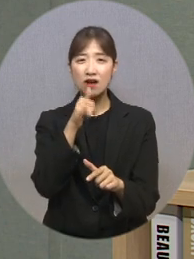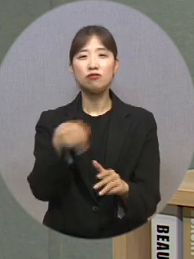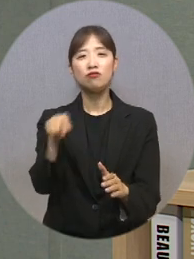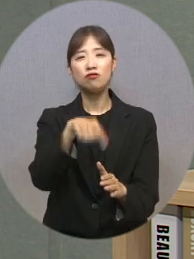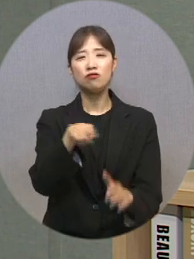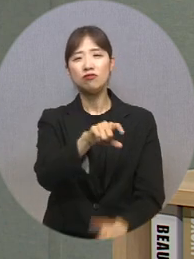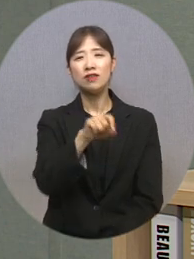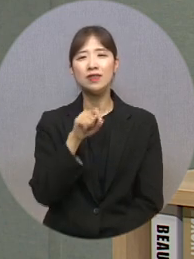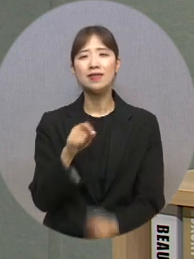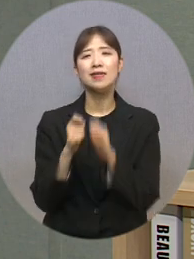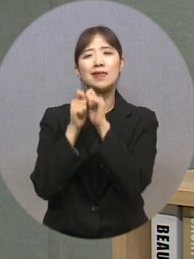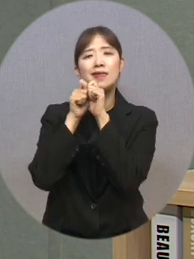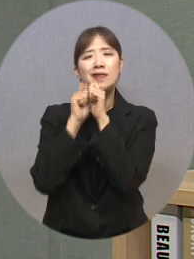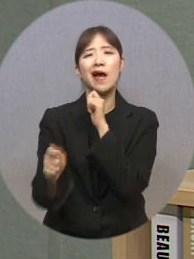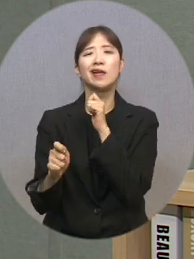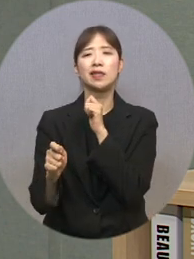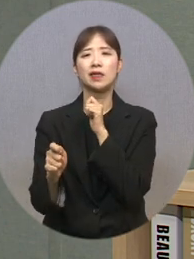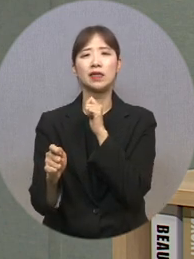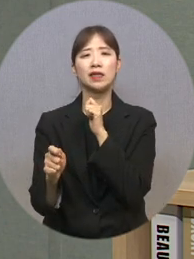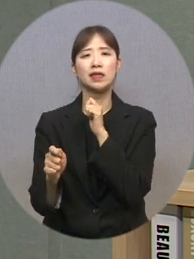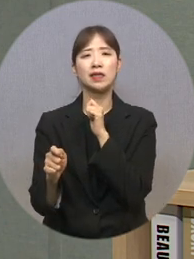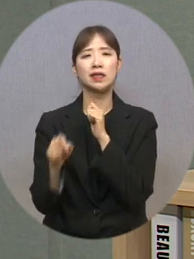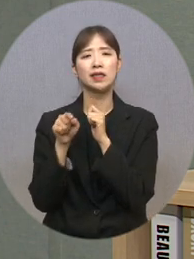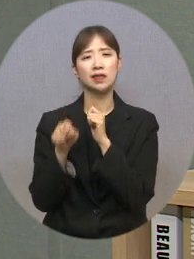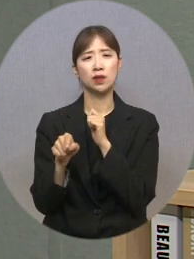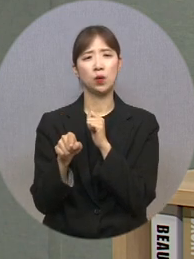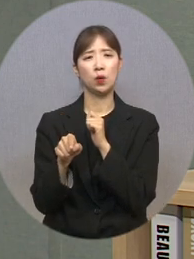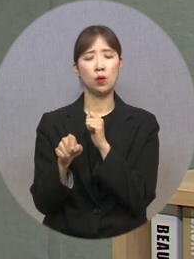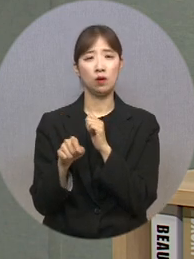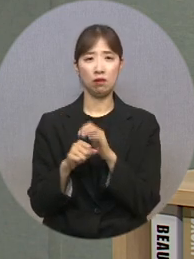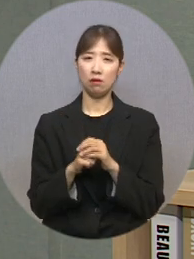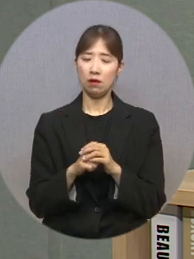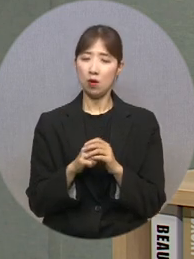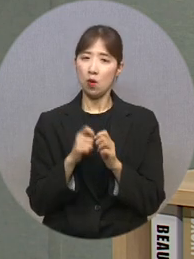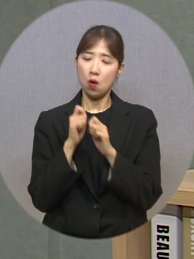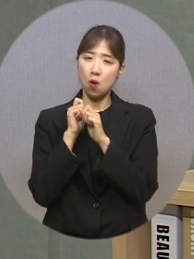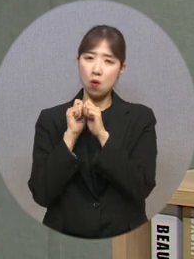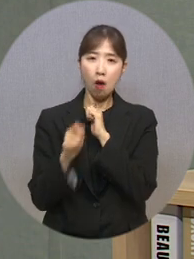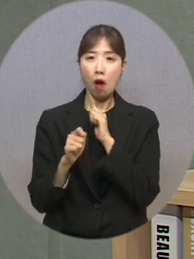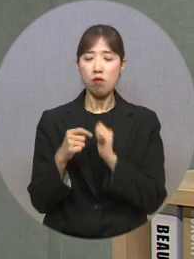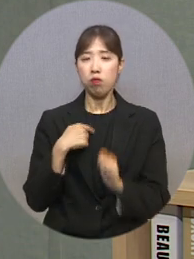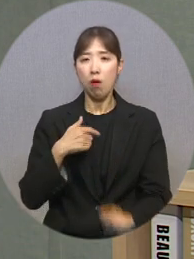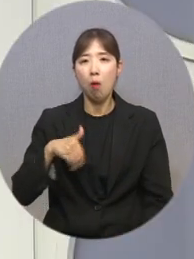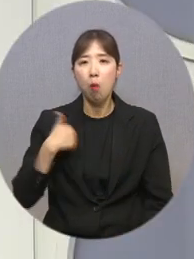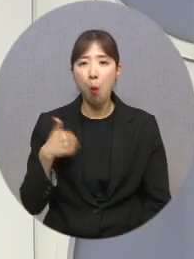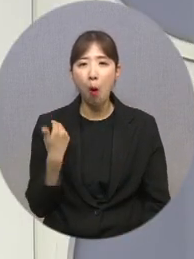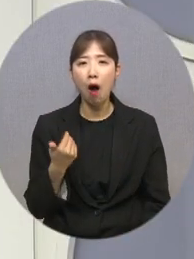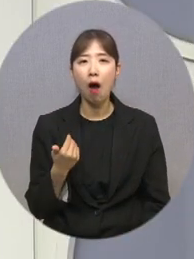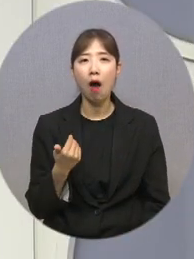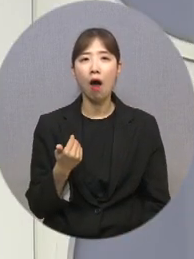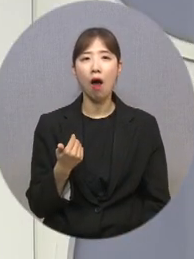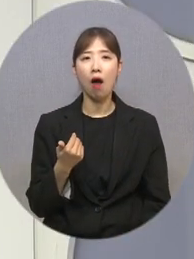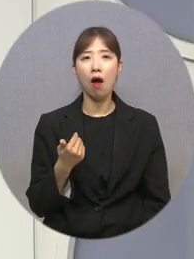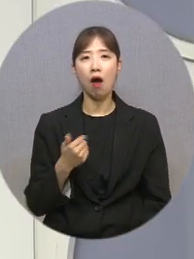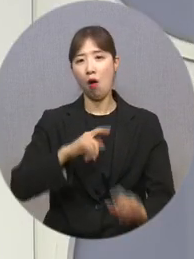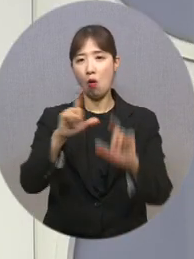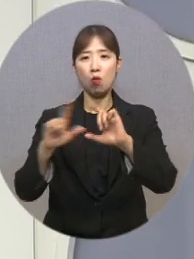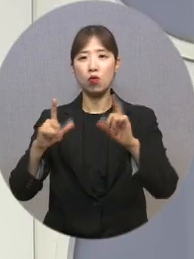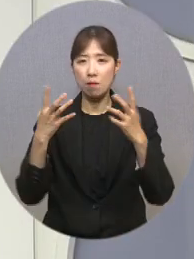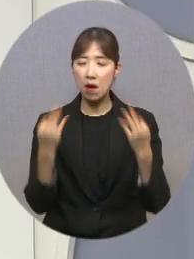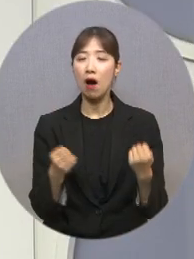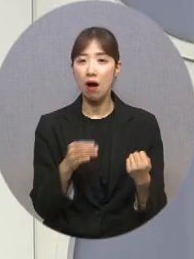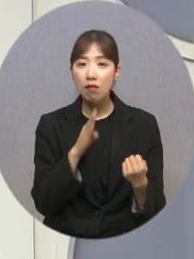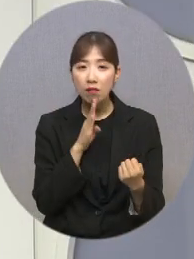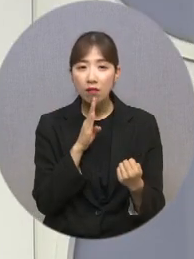범죄 하면은 우리가 이게 사기야 할 정도로 의아하는 형태가 많아요. 예.